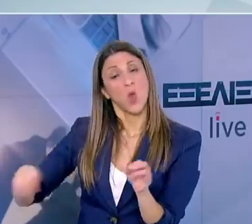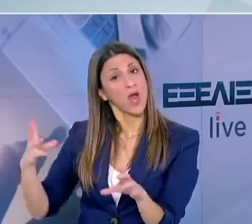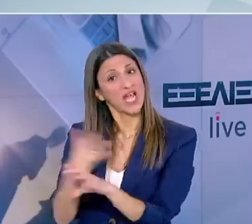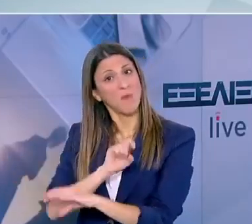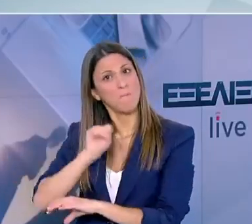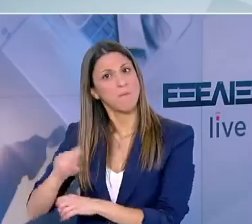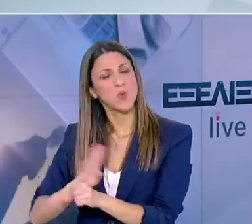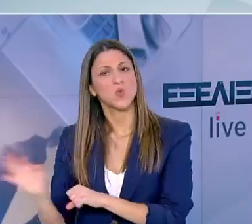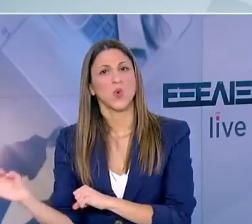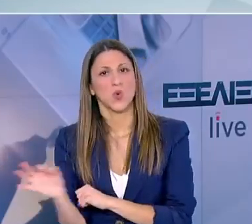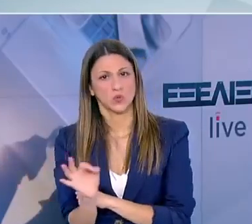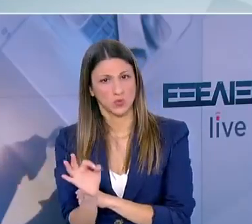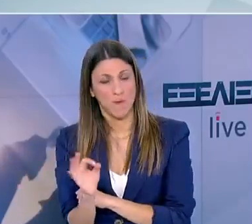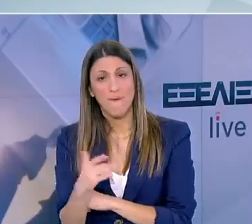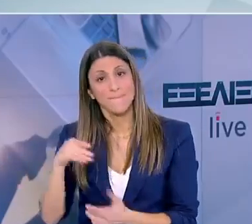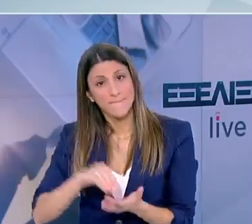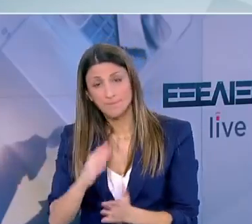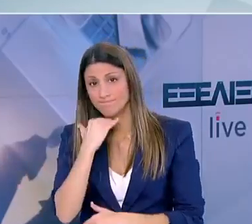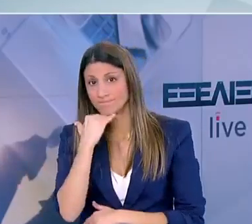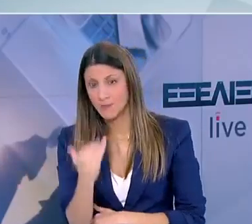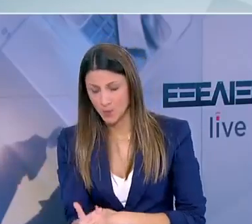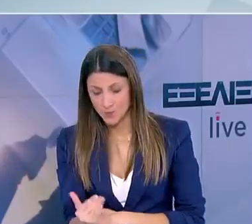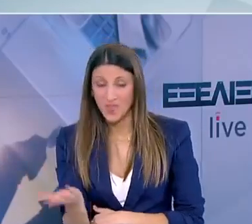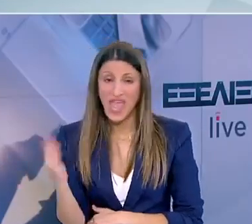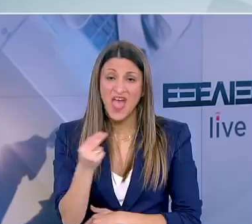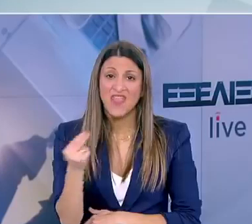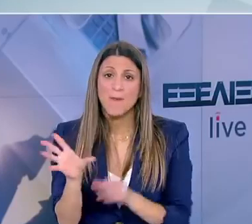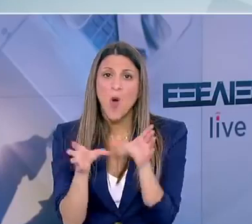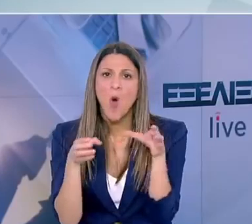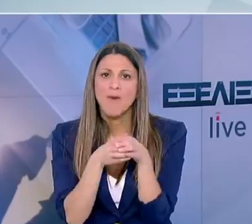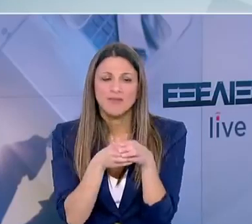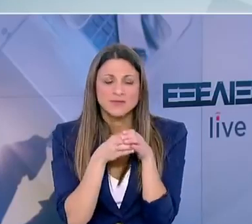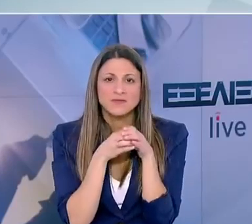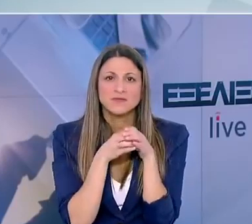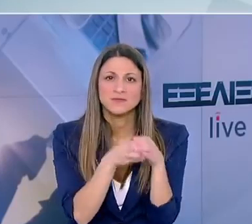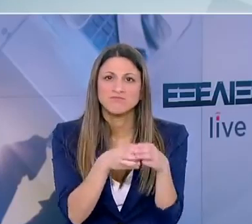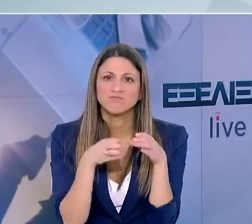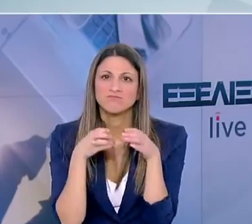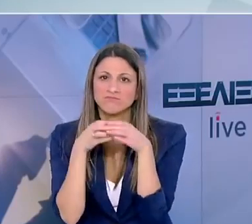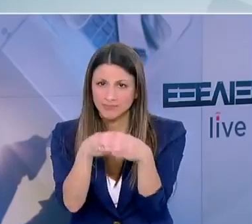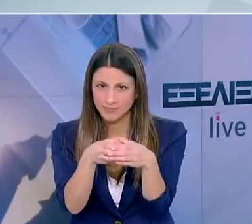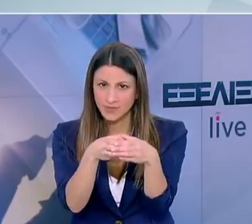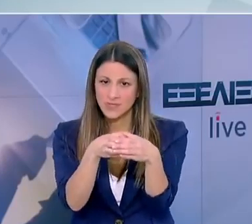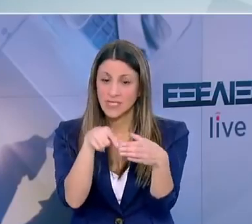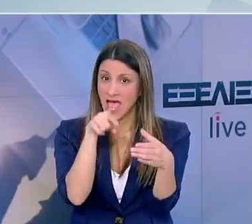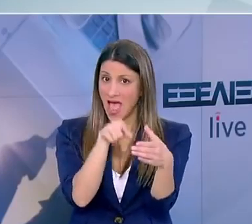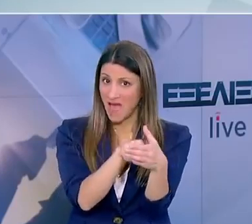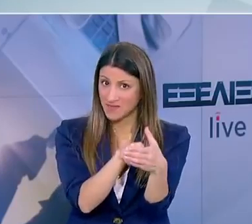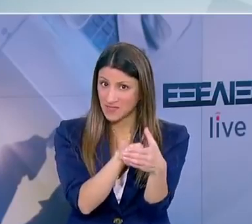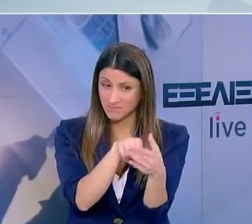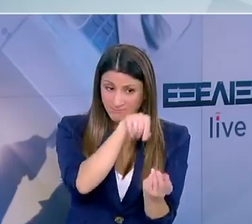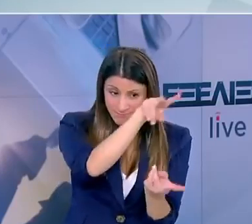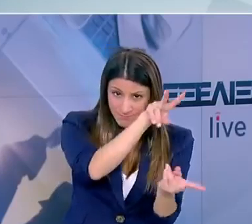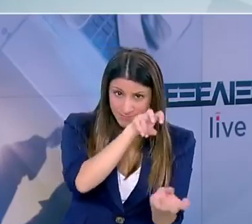500 κινητές μονάδες που θα πραγματοποιούν σύντομα κατοίκων δειγματοληπτικούς ελέγχους θα συγκεντρώνουν σε βάση δεδομένων τα στοιχεία πολιτών που έχουν